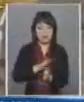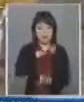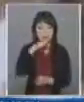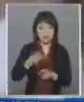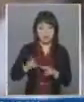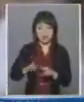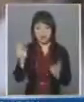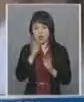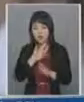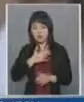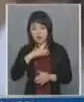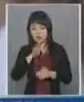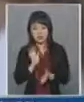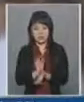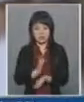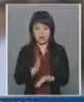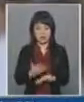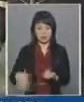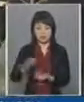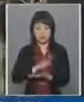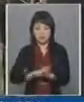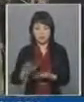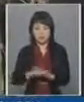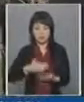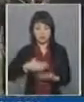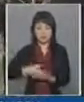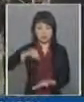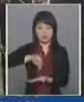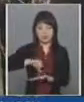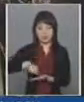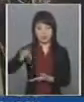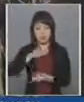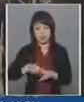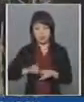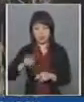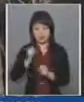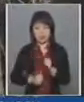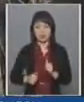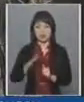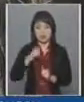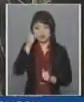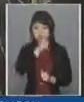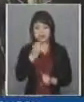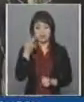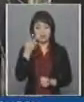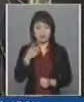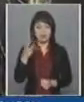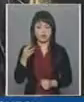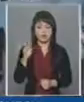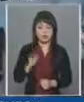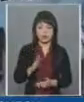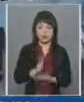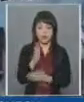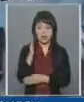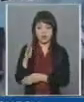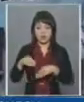шаһар ауасын тазалау мақсатында ауданда көгалдандыру жұмыстары жүйелі жүргізіледі. Бүгінгі өзінде жыл басынан 3600 түп ағаш егілді. Әрине,